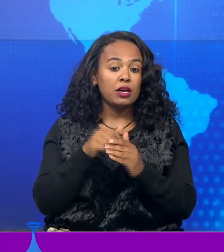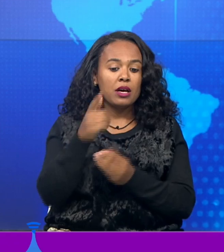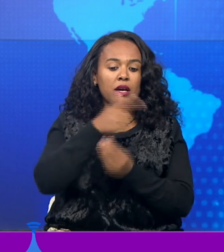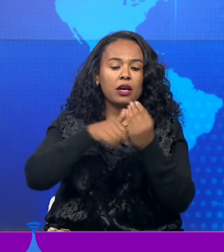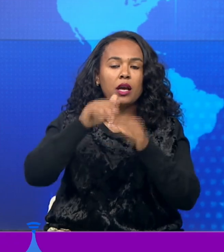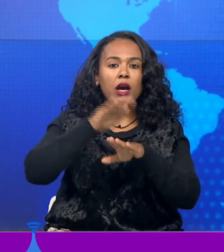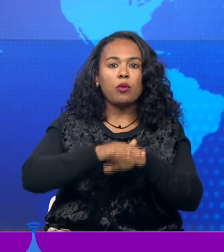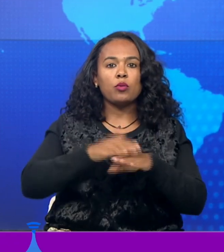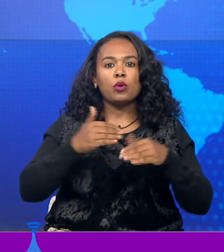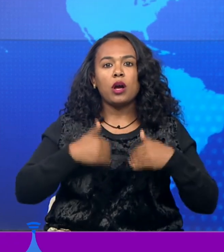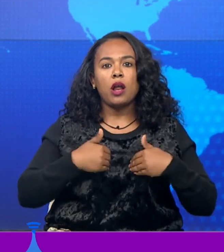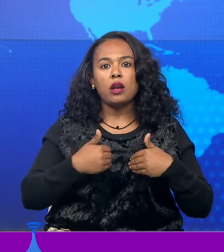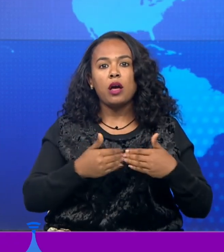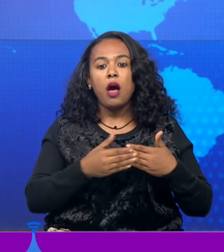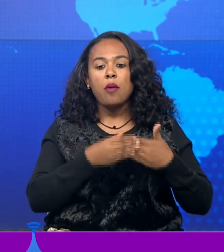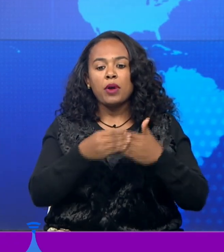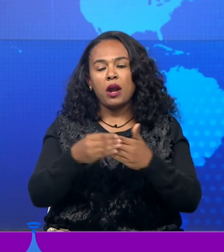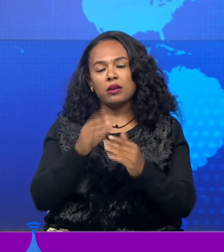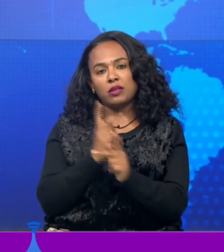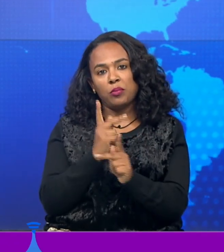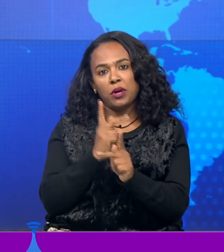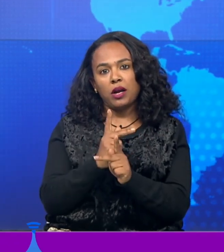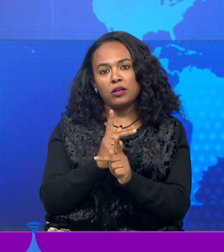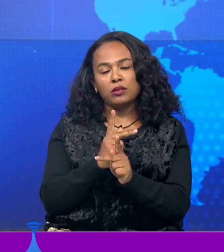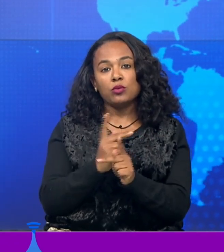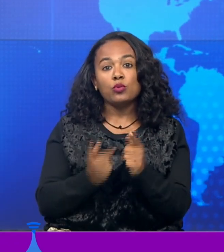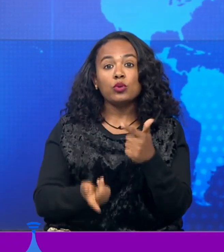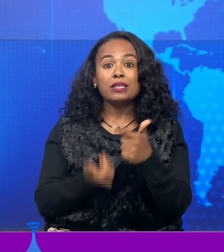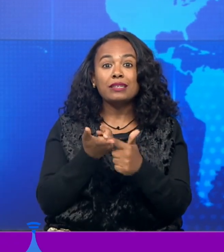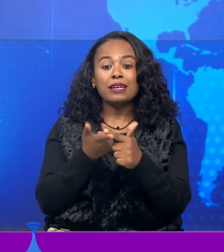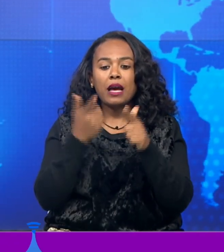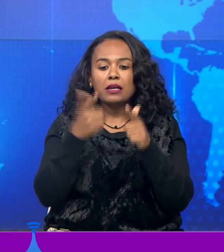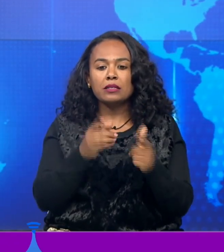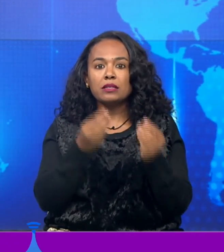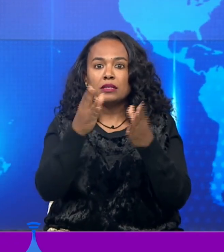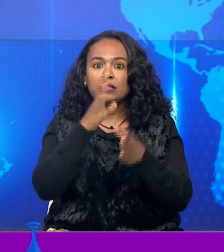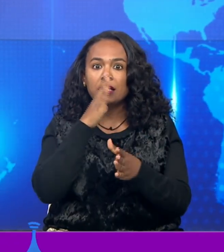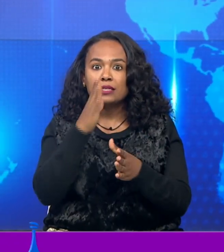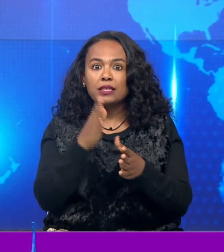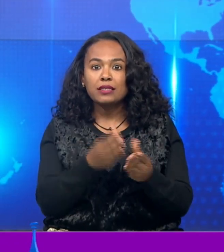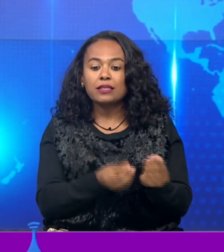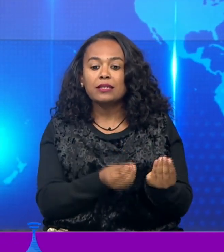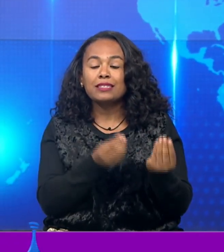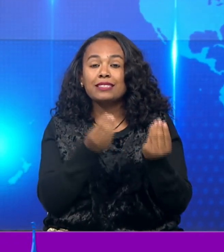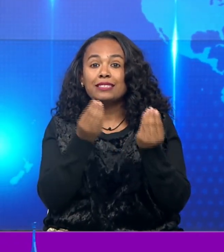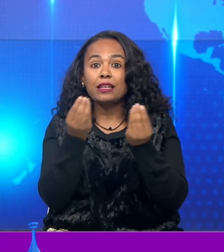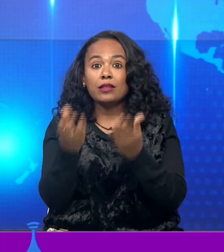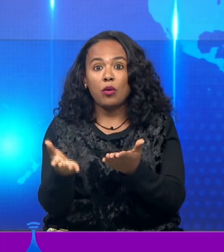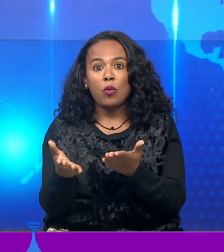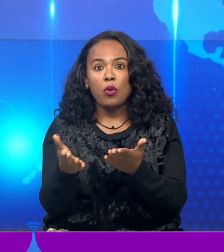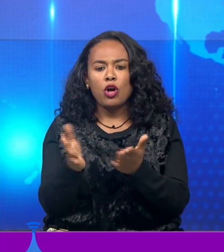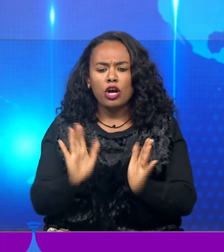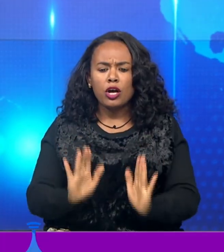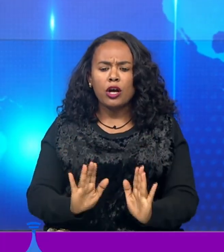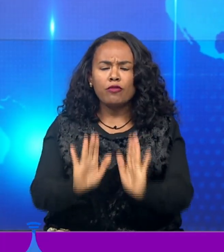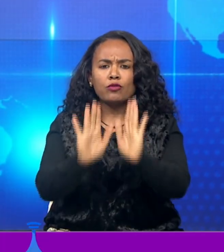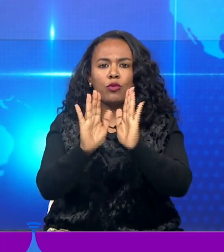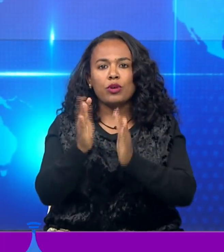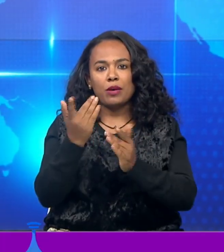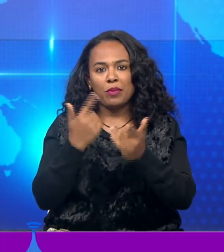ካለ አመራር ይጠበቃል። ሁለተኛ ደግሞ እድል ሳይሰጥ እንኳን እንዲሰጠው ገፍቶ